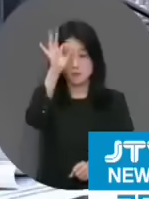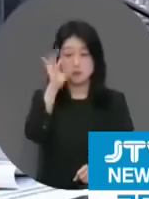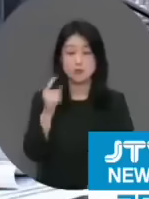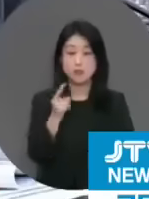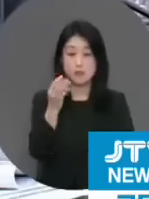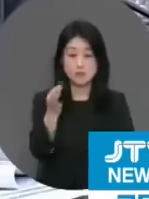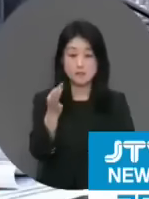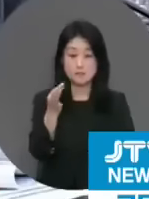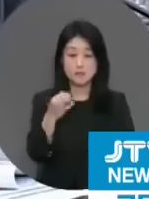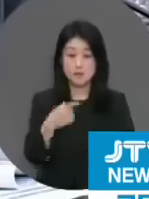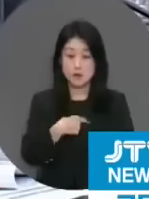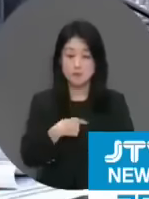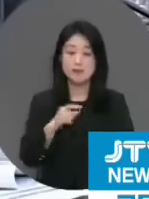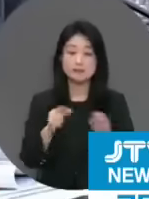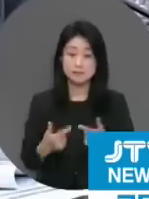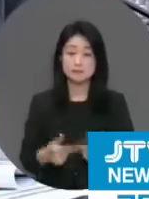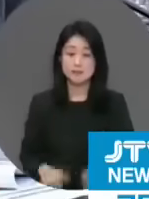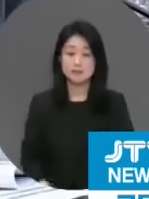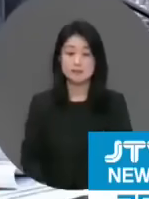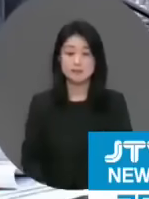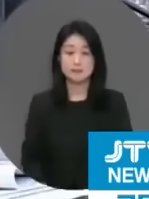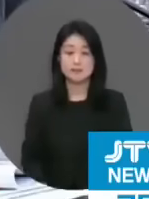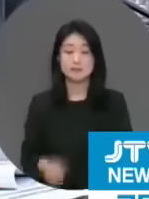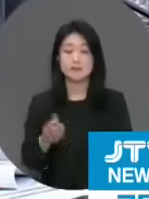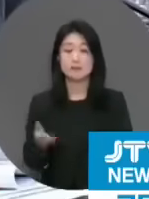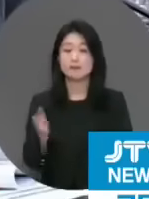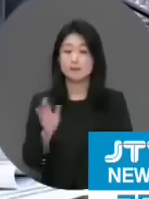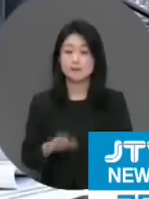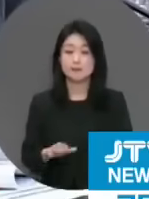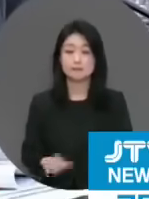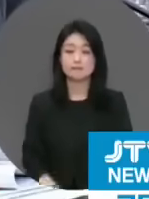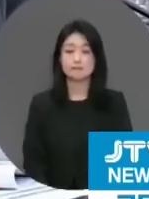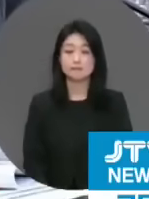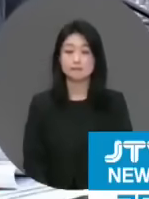운동을 못하고 있는 겁니다. 근데 지금